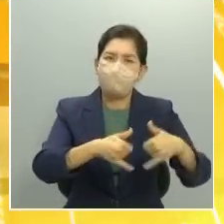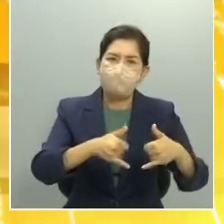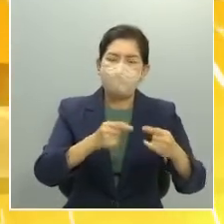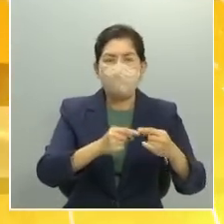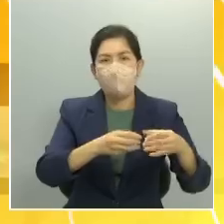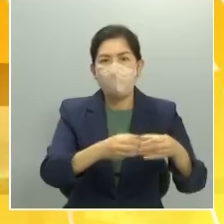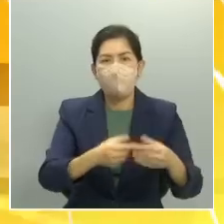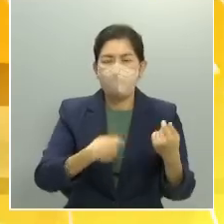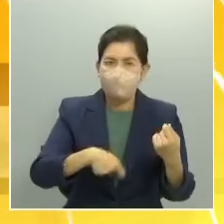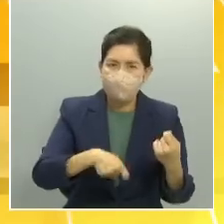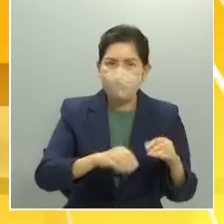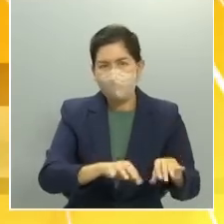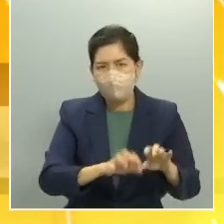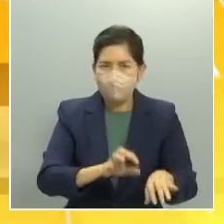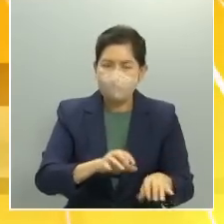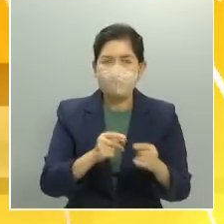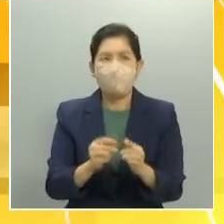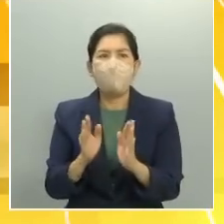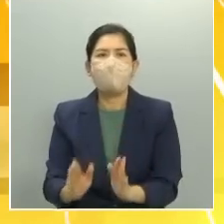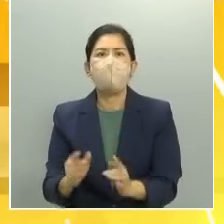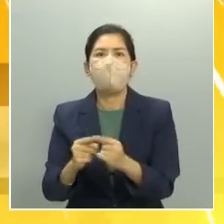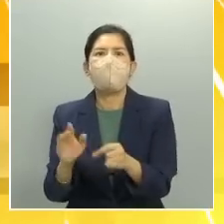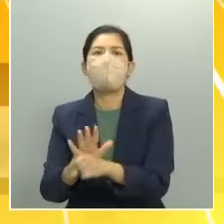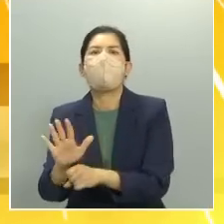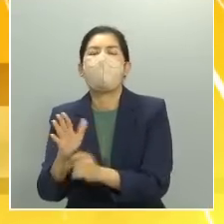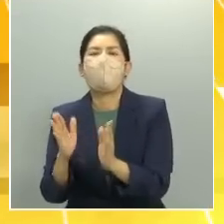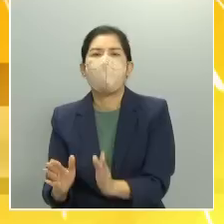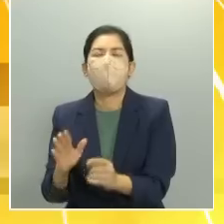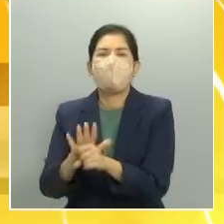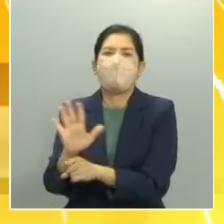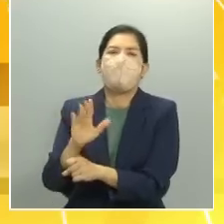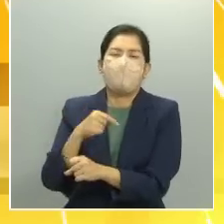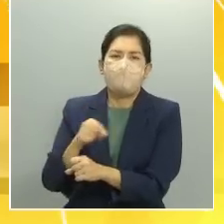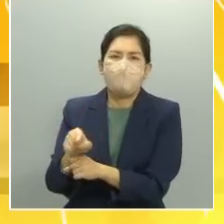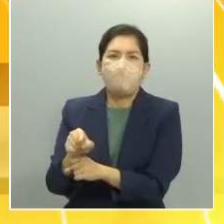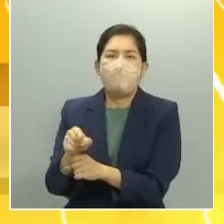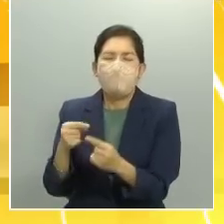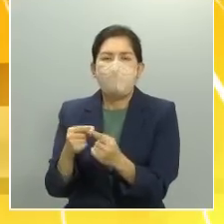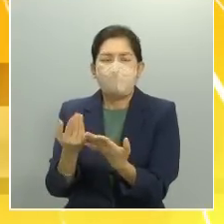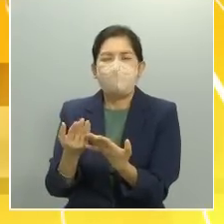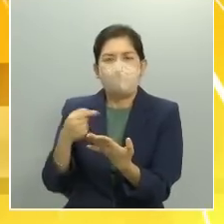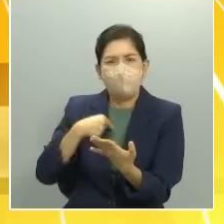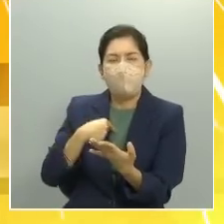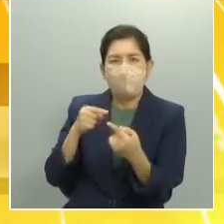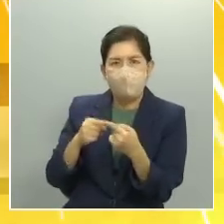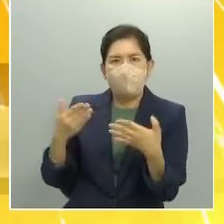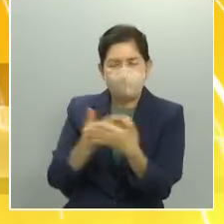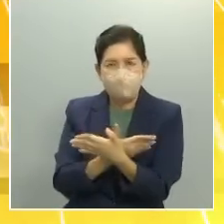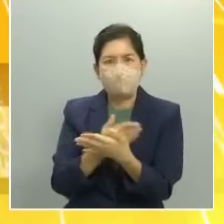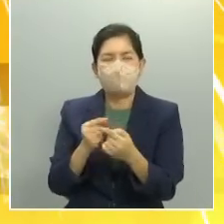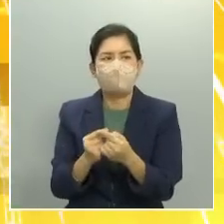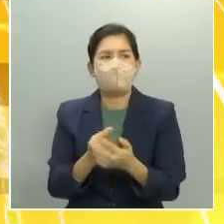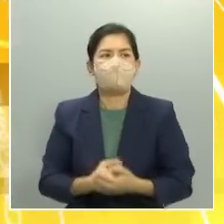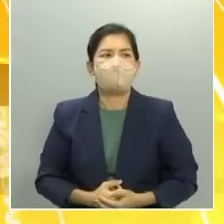คนขาดก็เลยเอาคีย์บอร์ดแฟนไปเล่น คือเราพยายามโทรติดต่อหาวินนะครับว่า